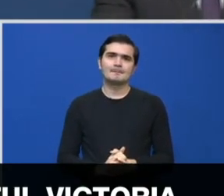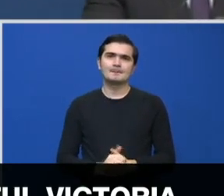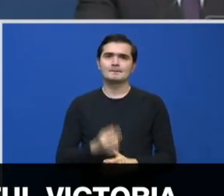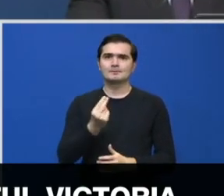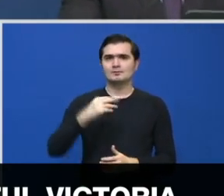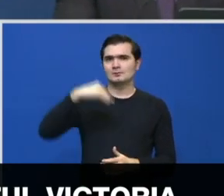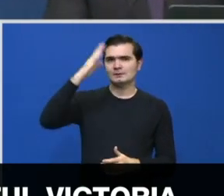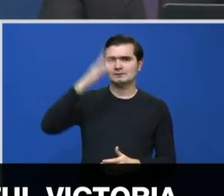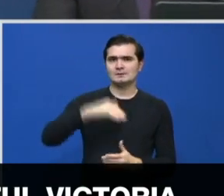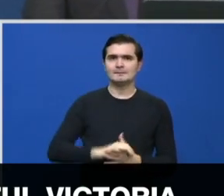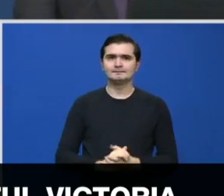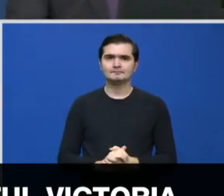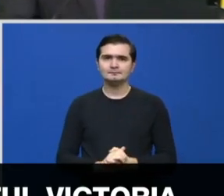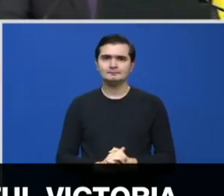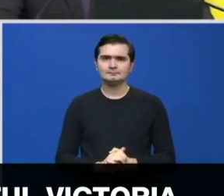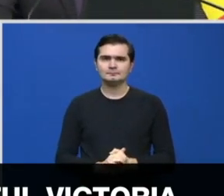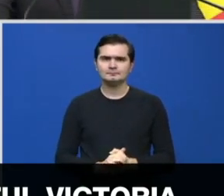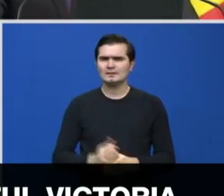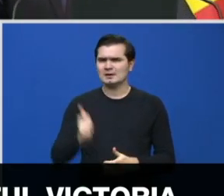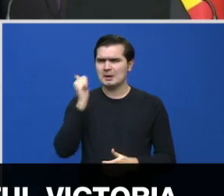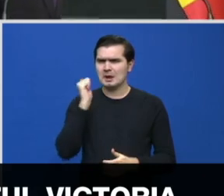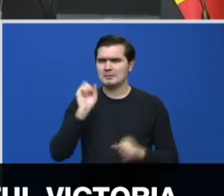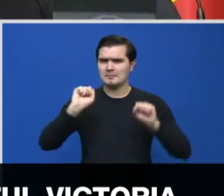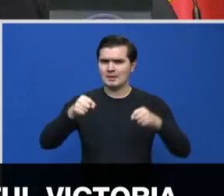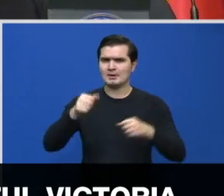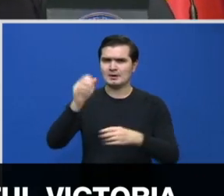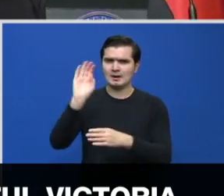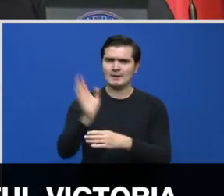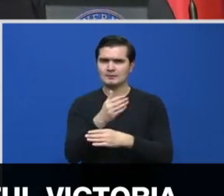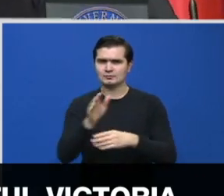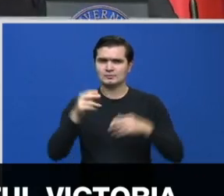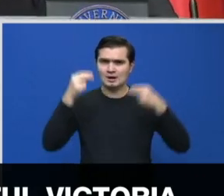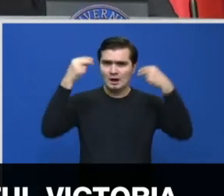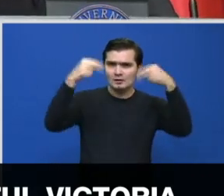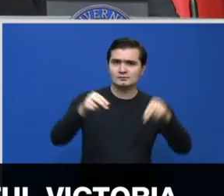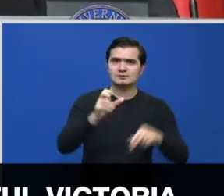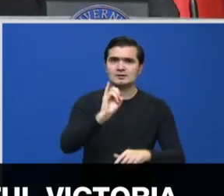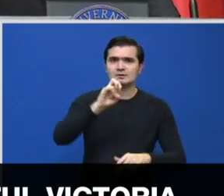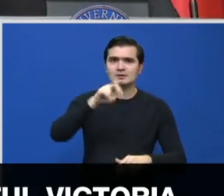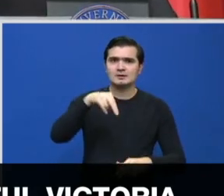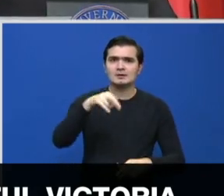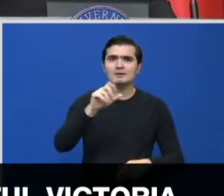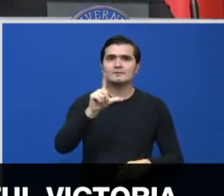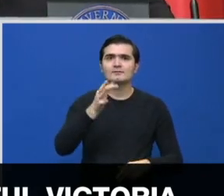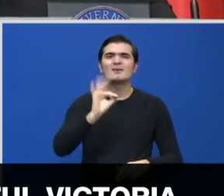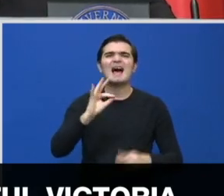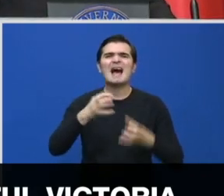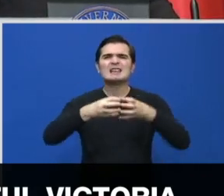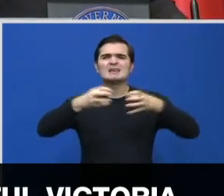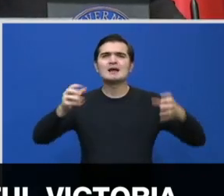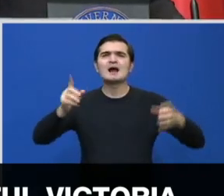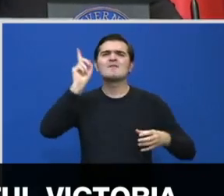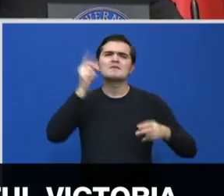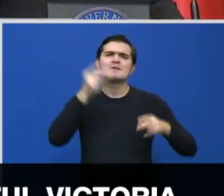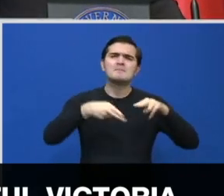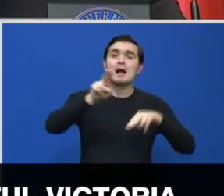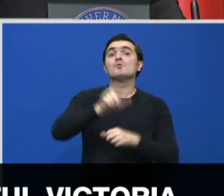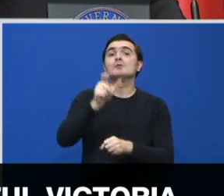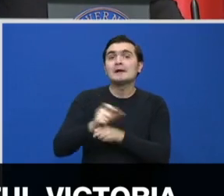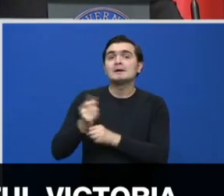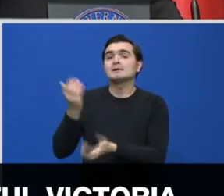Bună ziua, Luiza Girea de la TVR. Ieri Banca Națională a anunțat că inflația va fi în acest de luni mai mare decât anticipase anterior, în